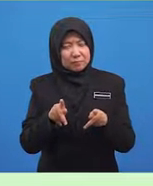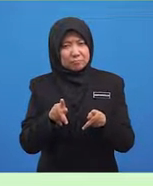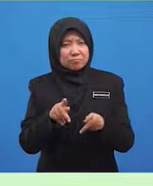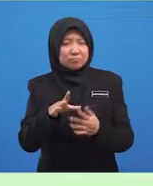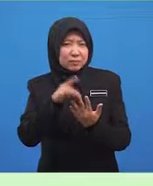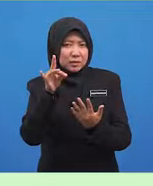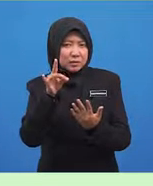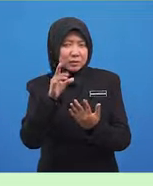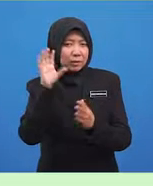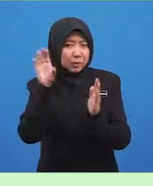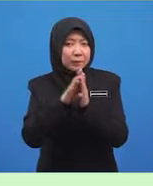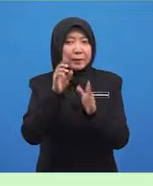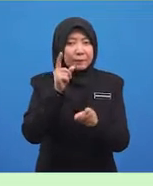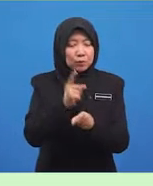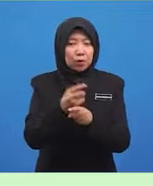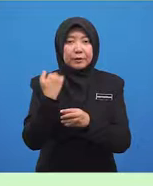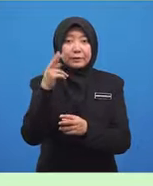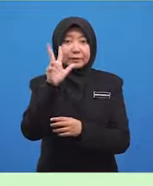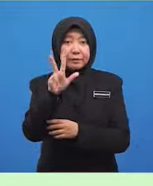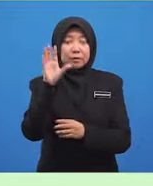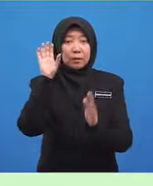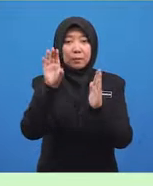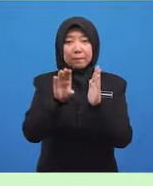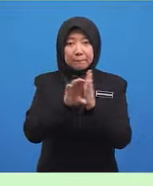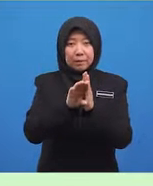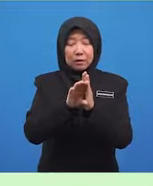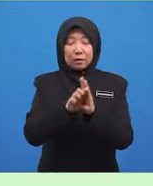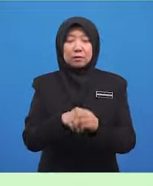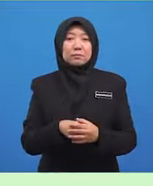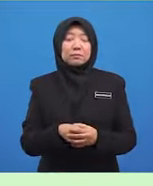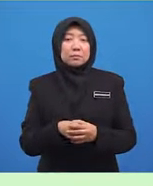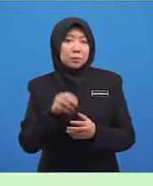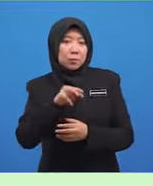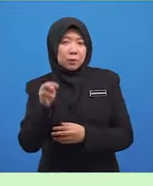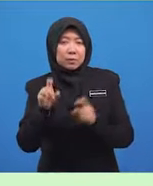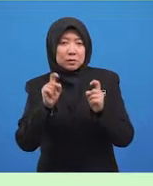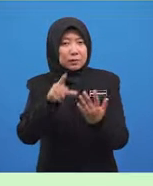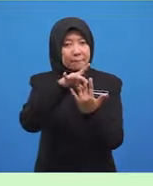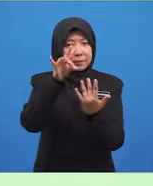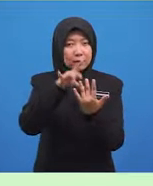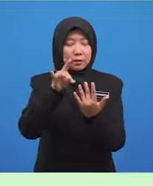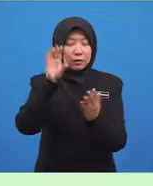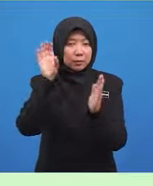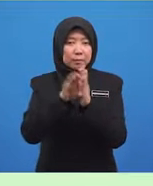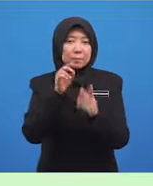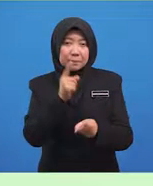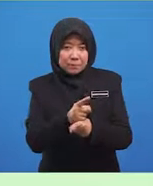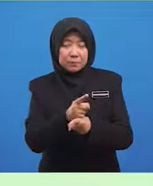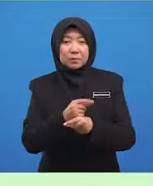betul? Terdapat tiga gambar dan kamu haruslah memilih gambar yang tepat.